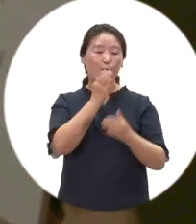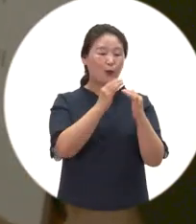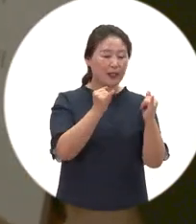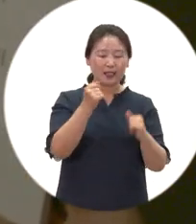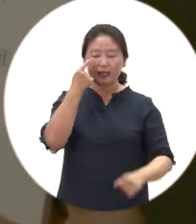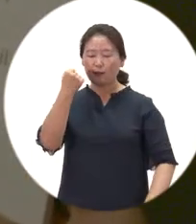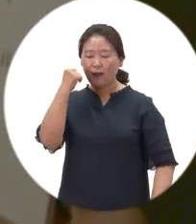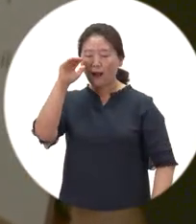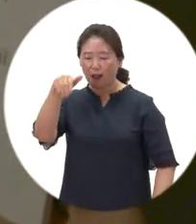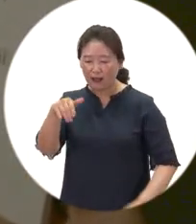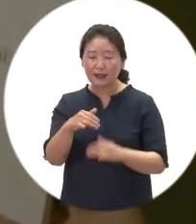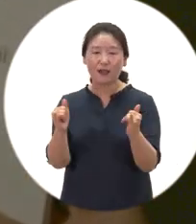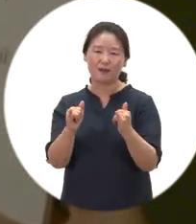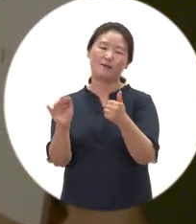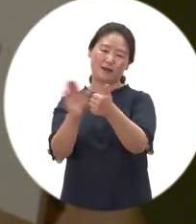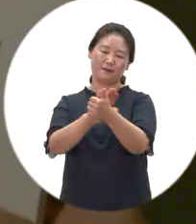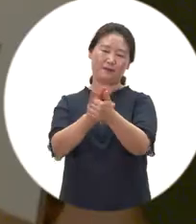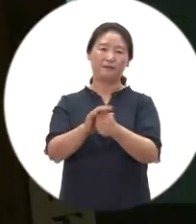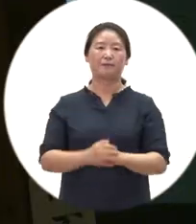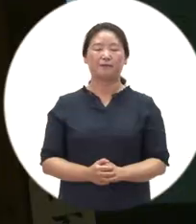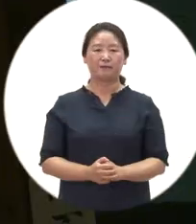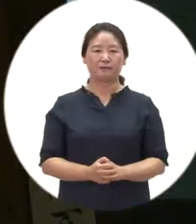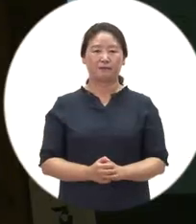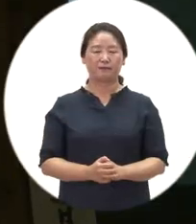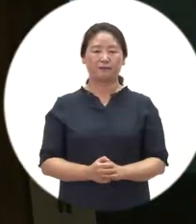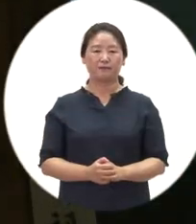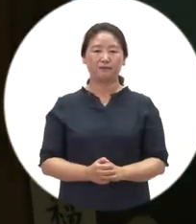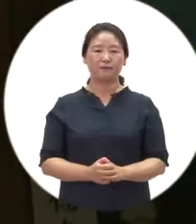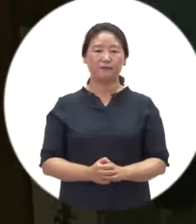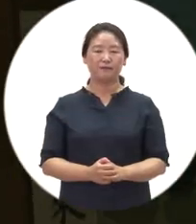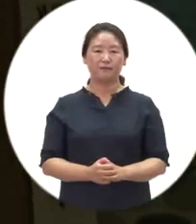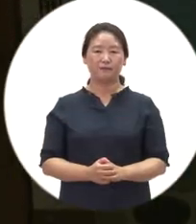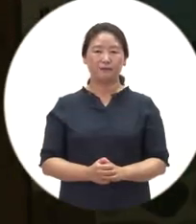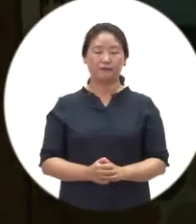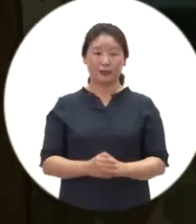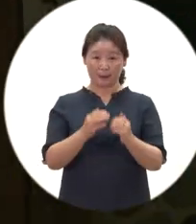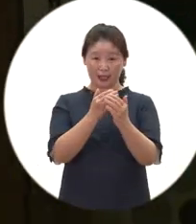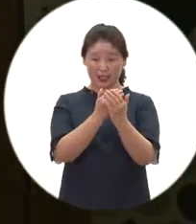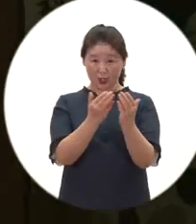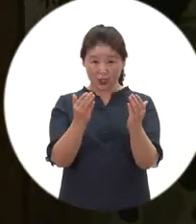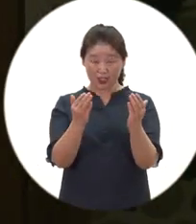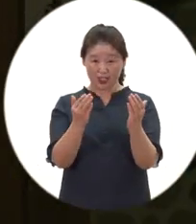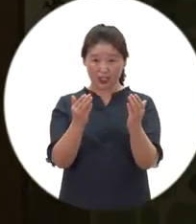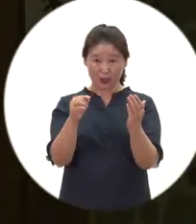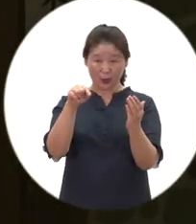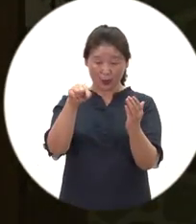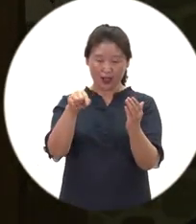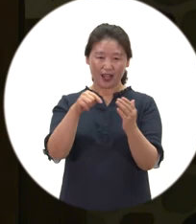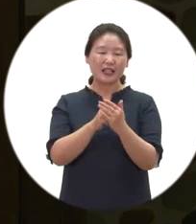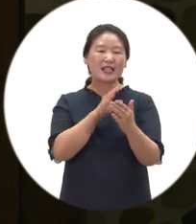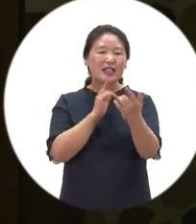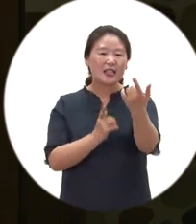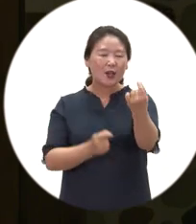노인이나 저시력자도 배려하였습니다. 이번 전시회 말미에는 실감형